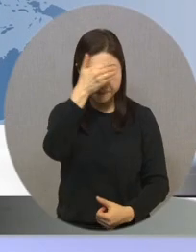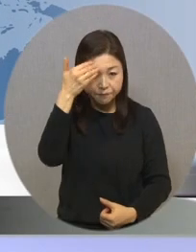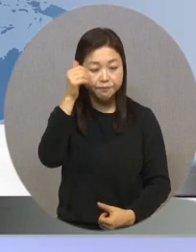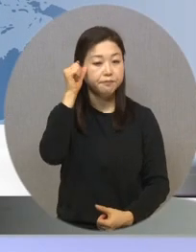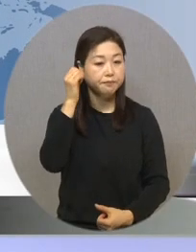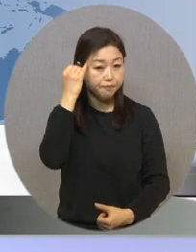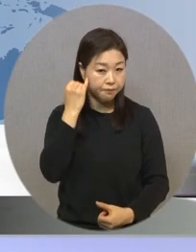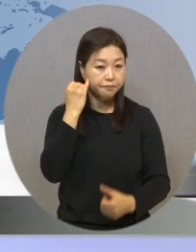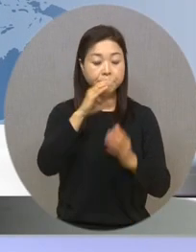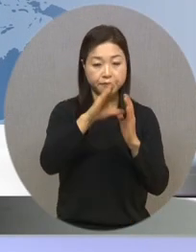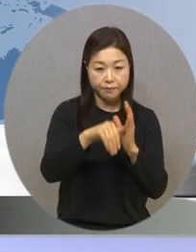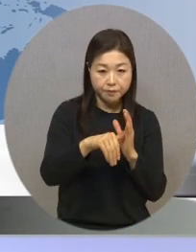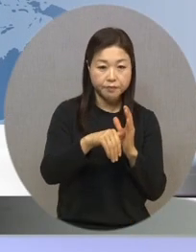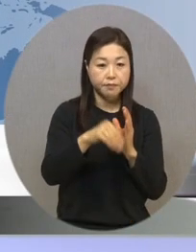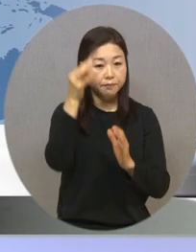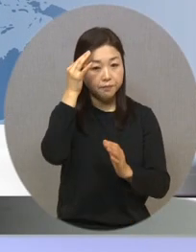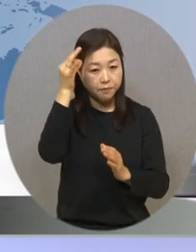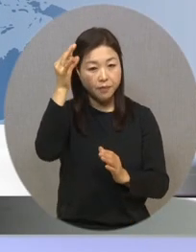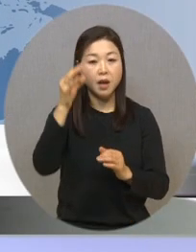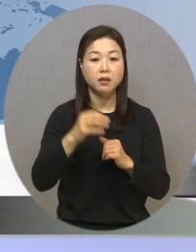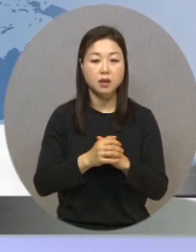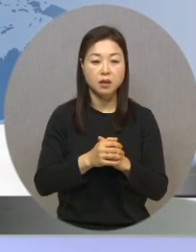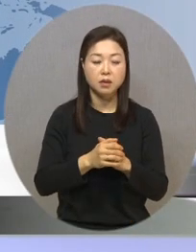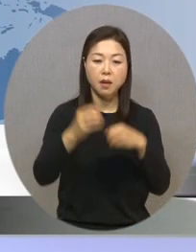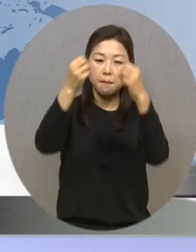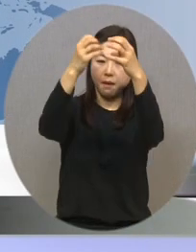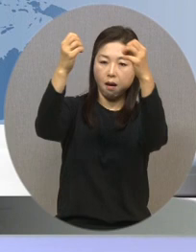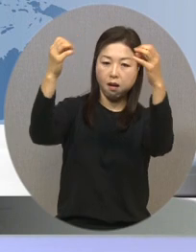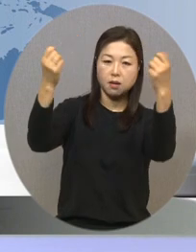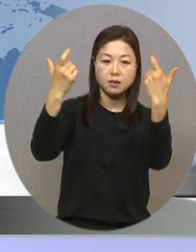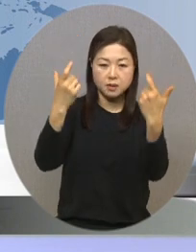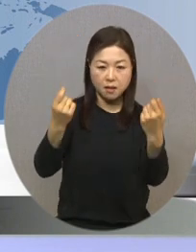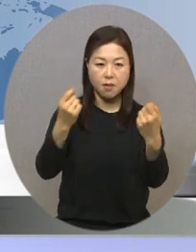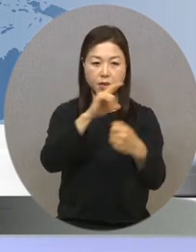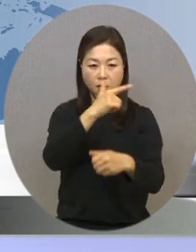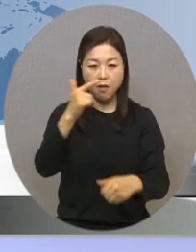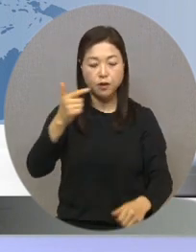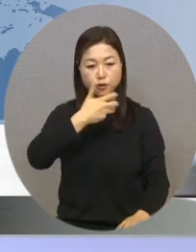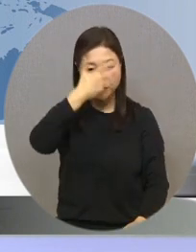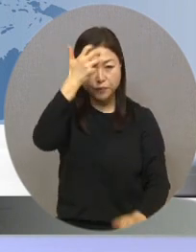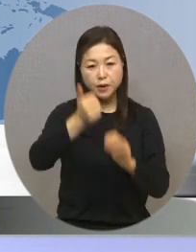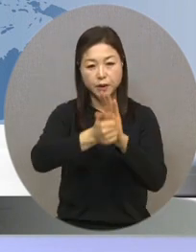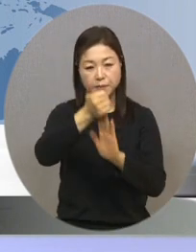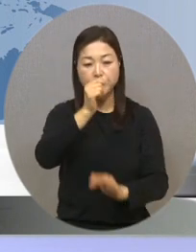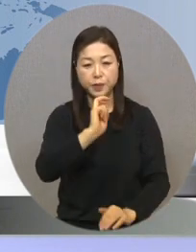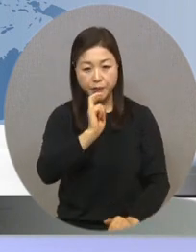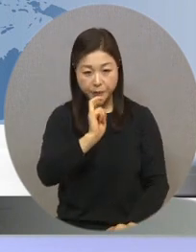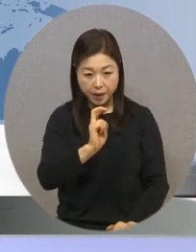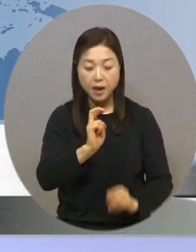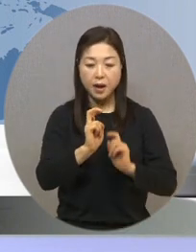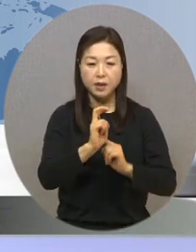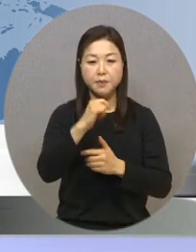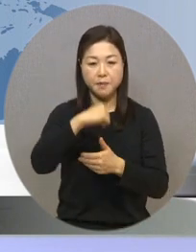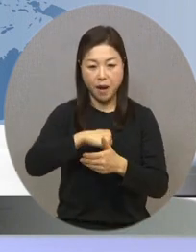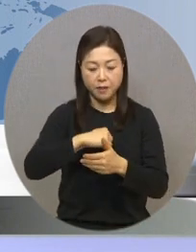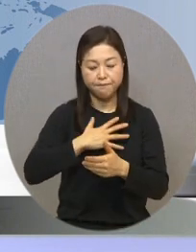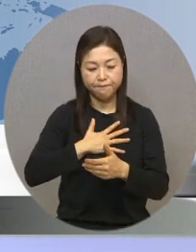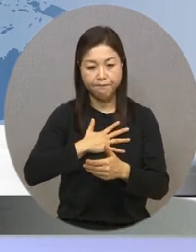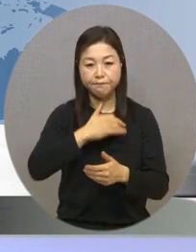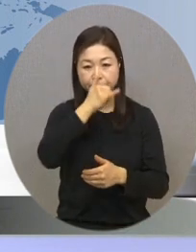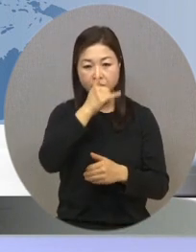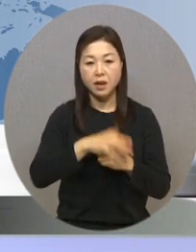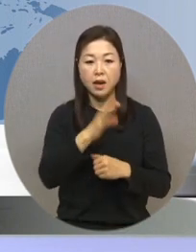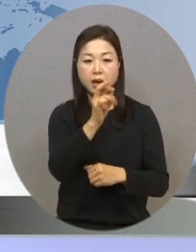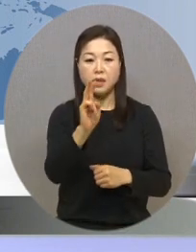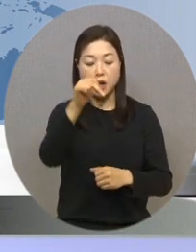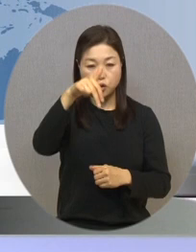청소년기를 떠올려보면 하늘 위 수많은 별들처럼 참 많은 꿈과 희망을 노래하는 때가 아닌가 싶은데요.